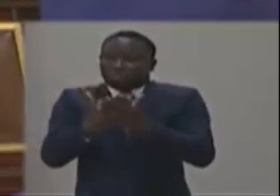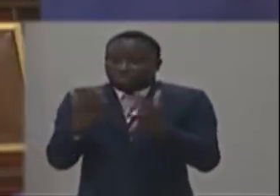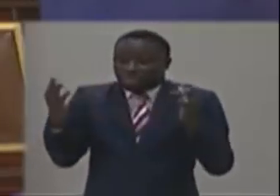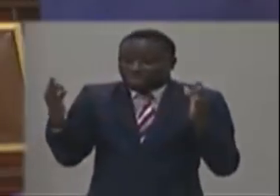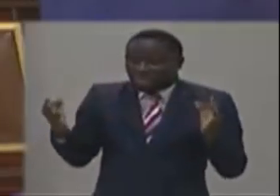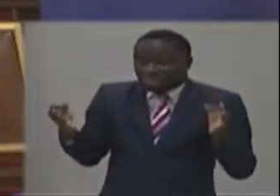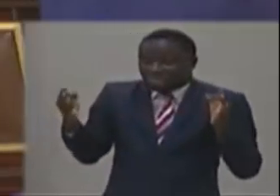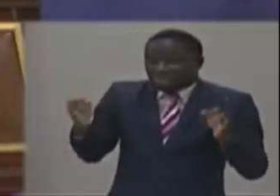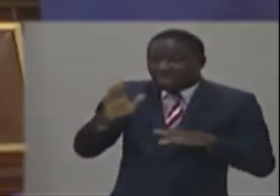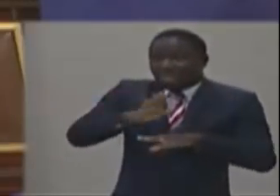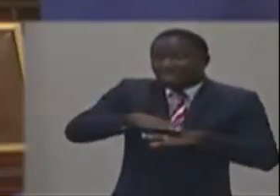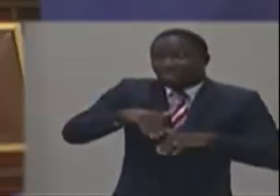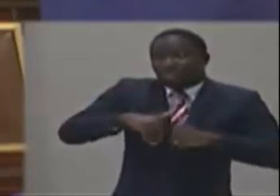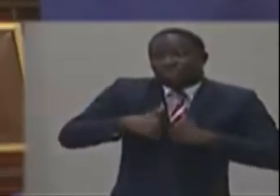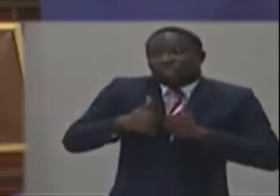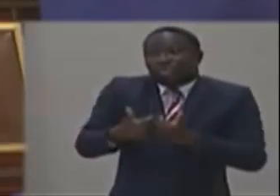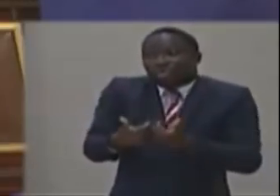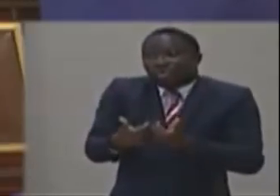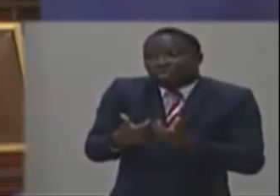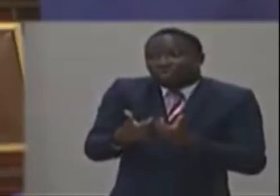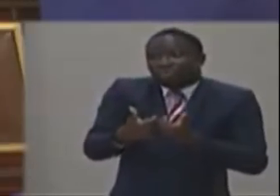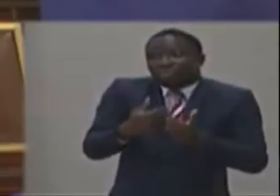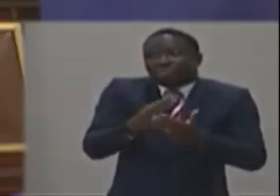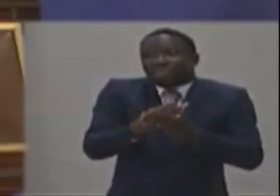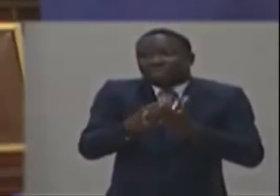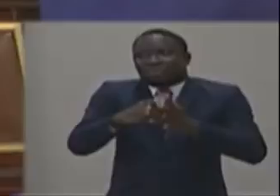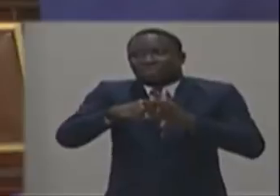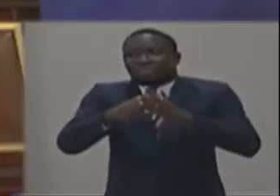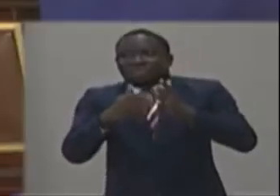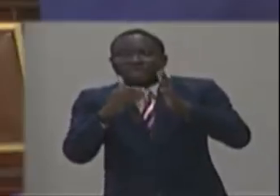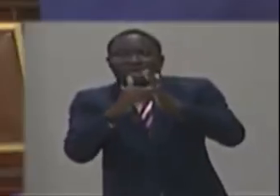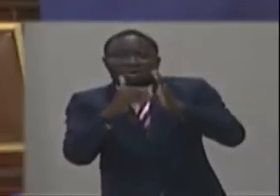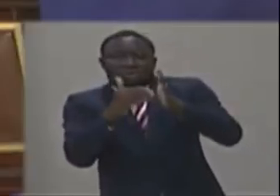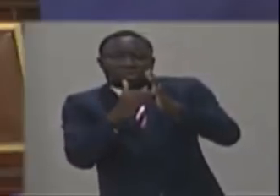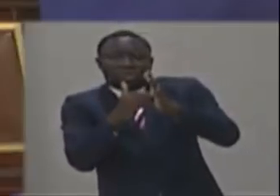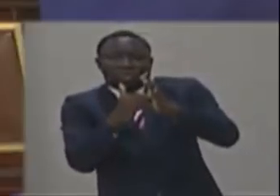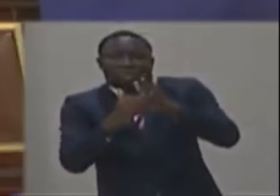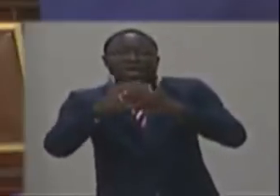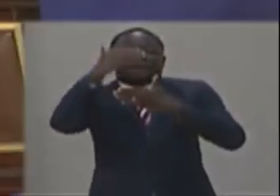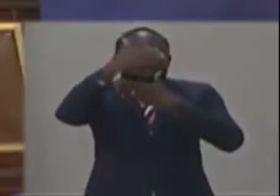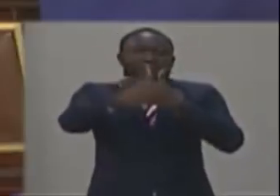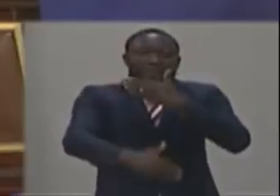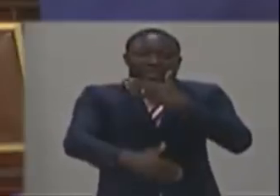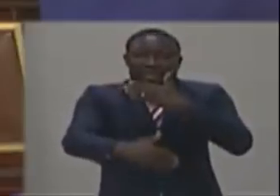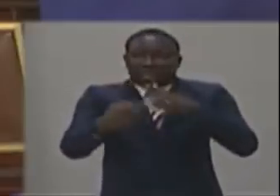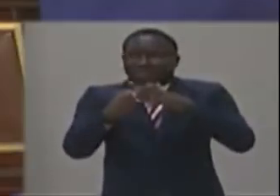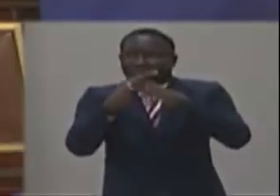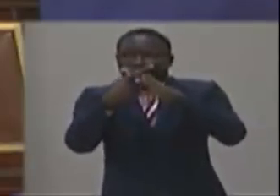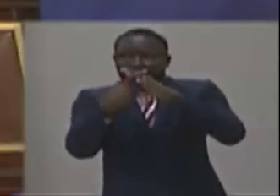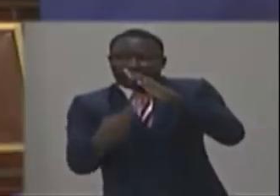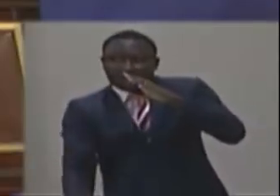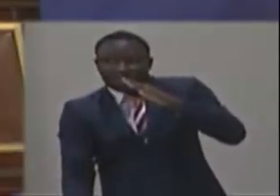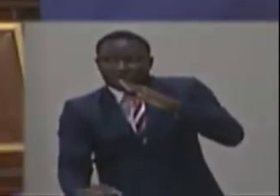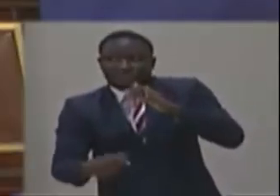genre décision sur qui genre relance économique là a fait après